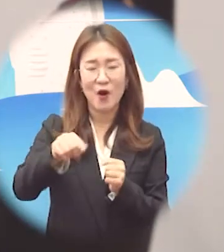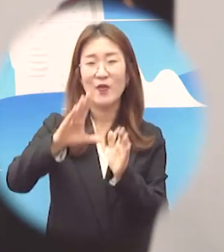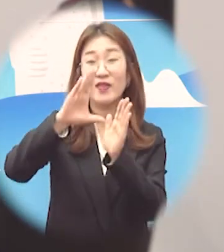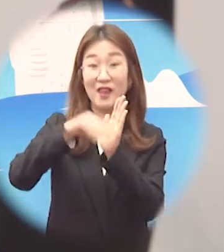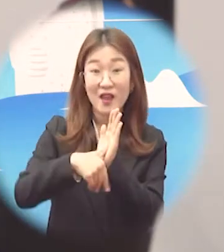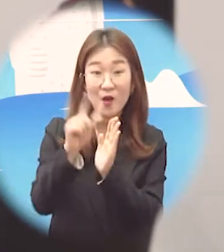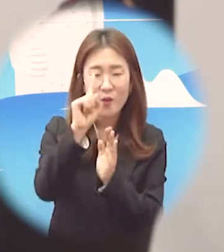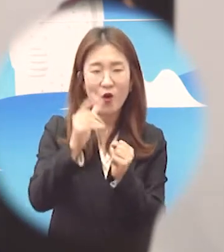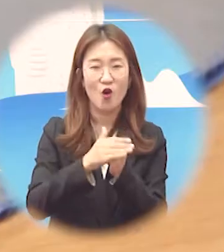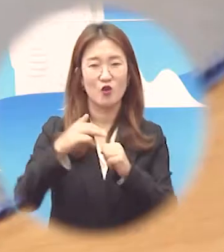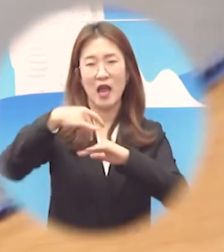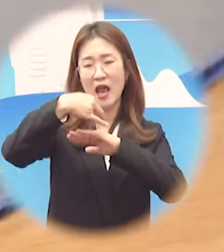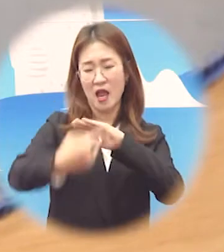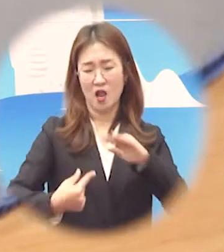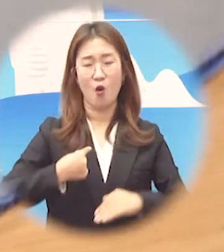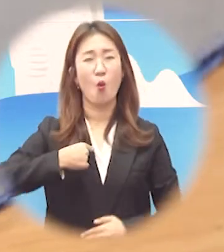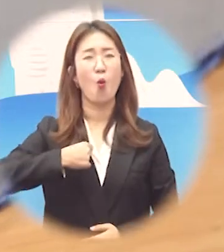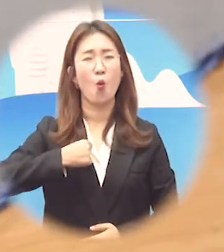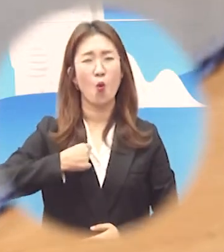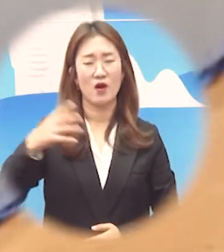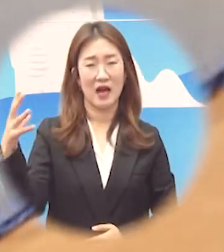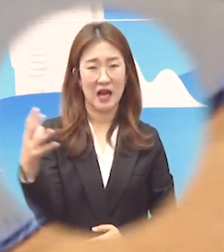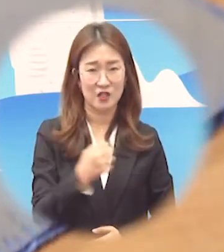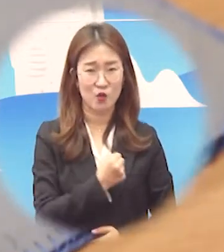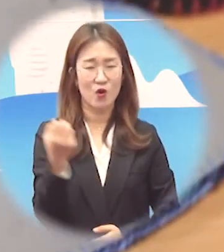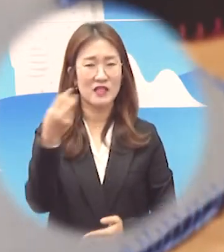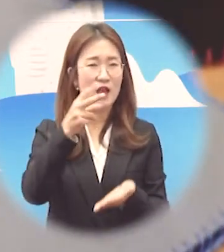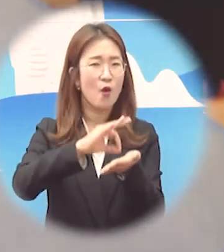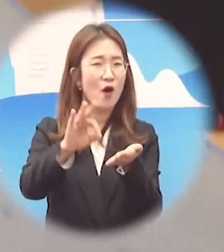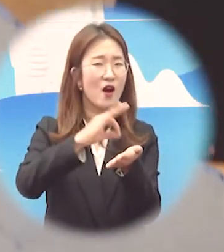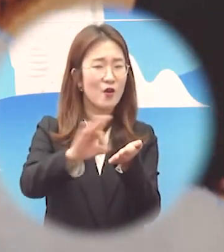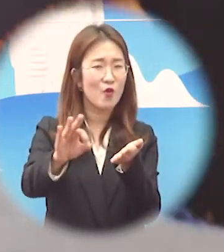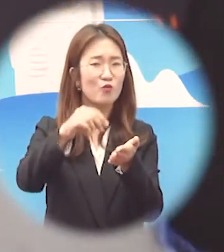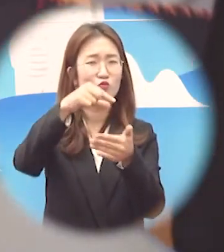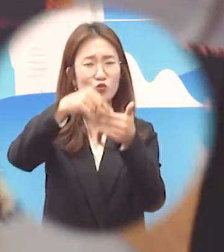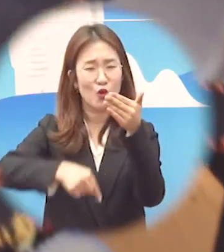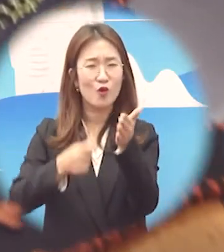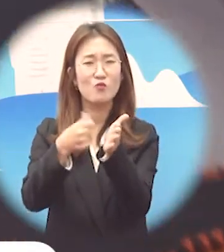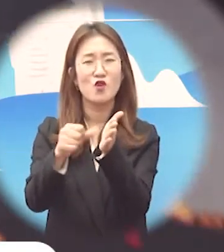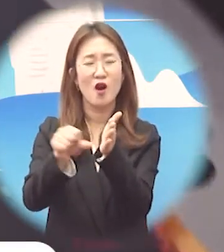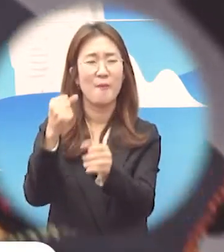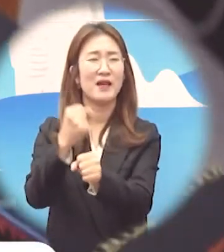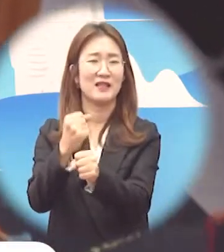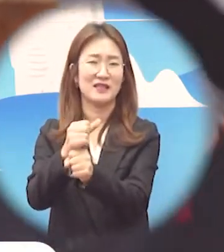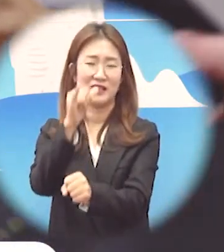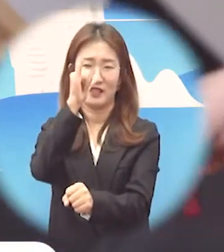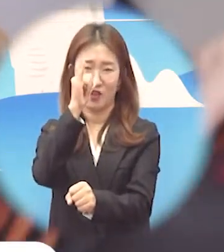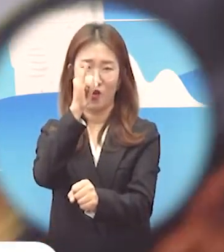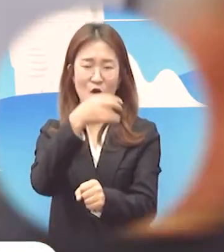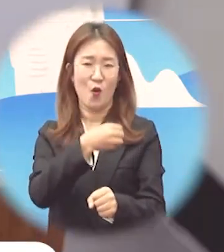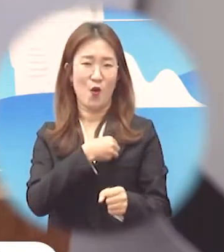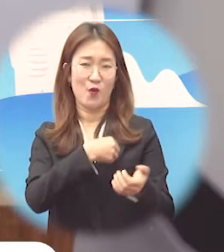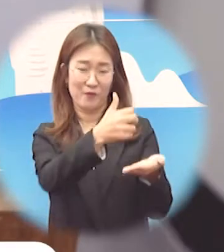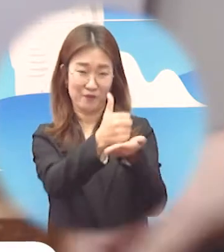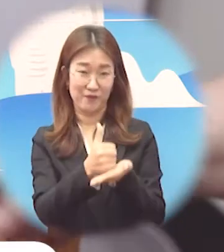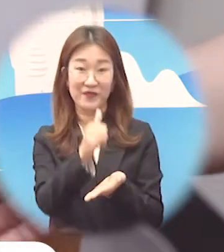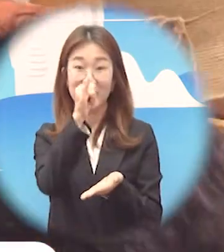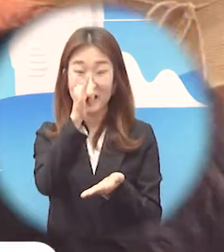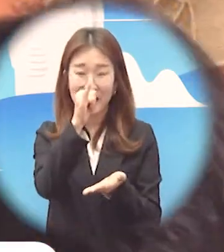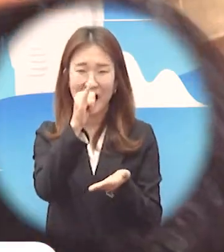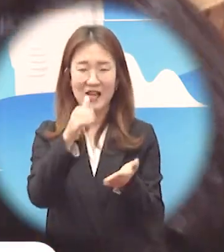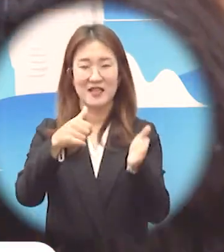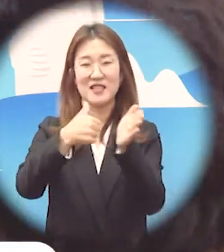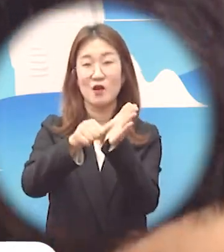갖자는 뭐라구요 요검사 타입만 날이라는 거 저희가 해가 4k 넘어 가지고 이제 업사이클 이 제품들을 좀 만들어보자 해서